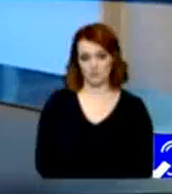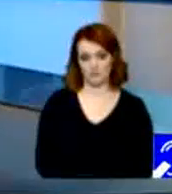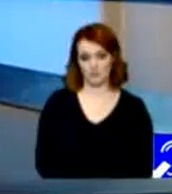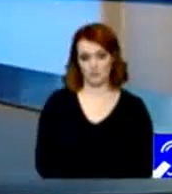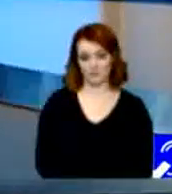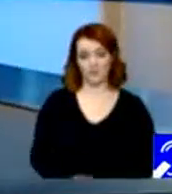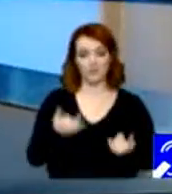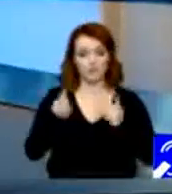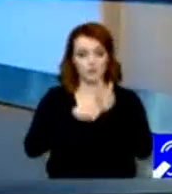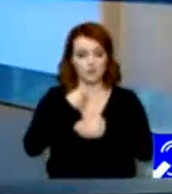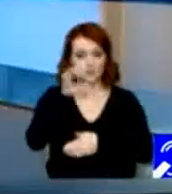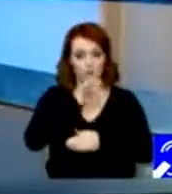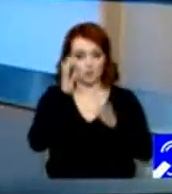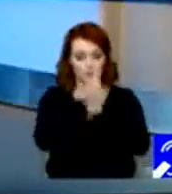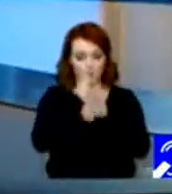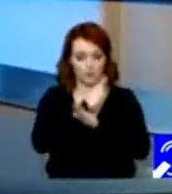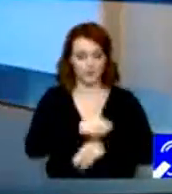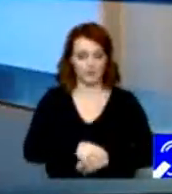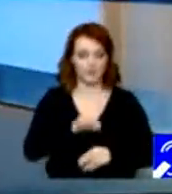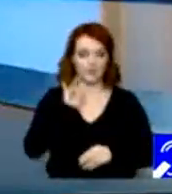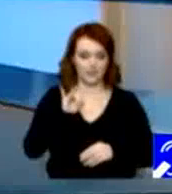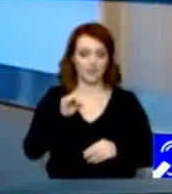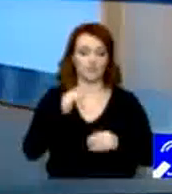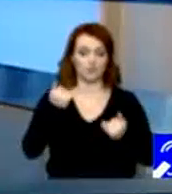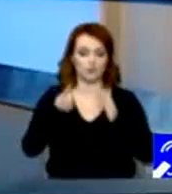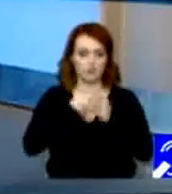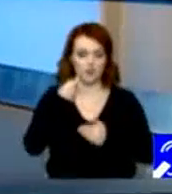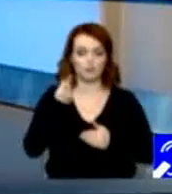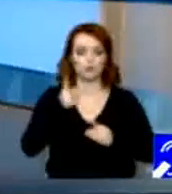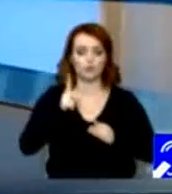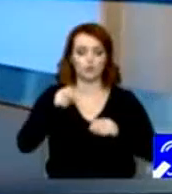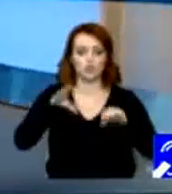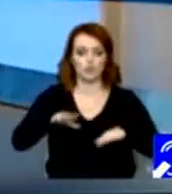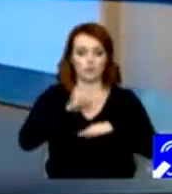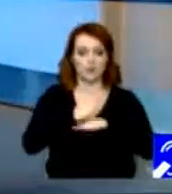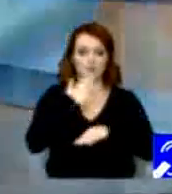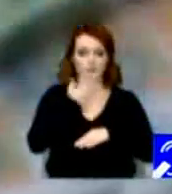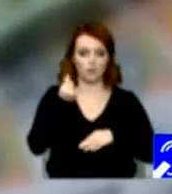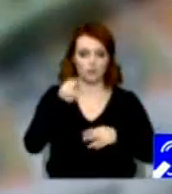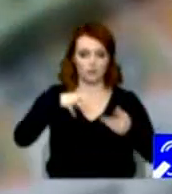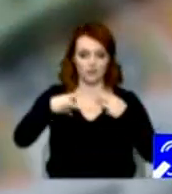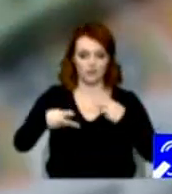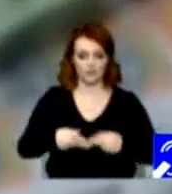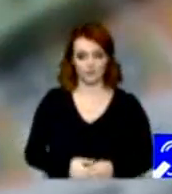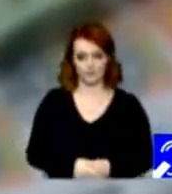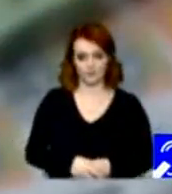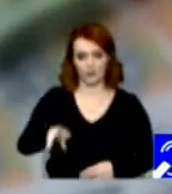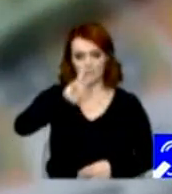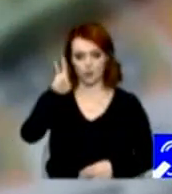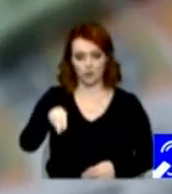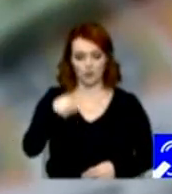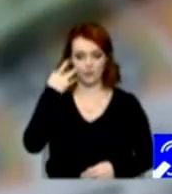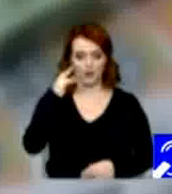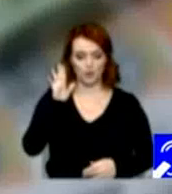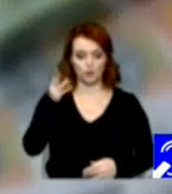să vedem acum cotațiile valutare stabilită pentru mâine de Banca Națională a Moldovei ceoi dolarul american